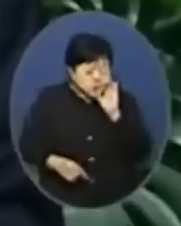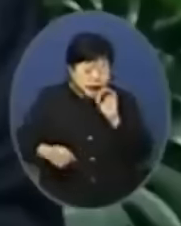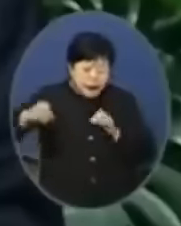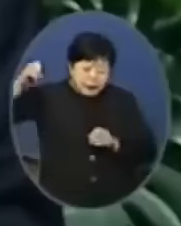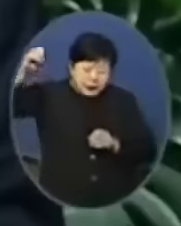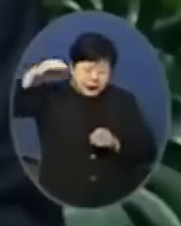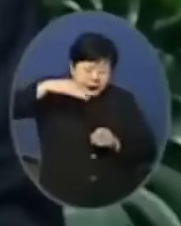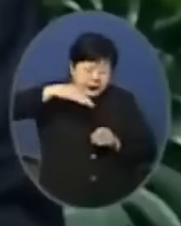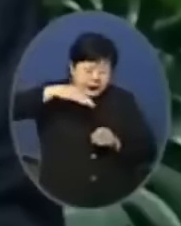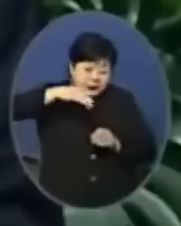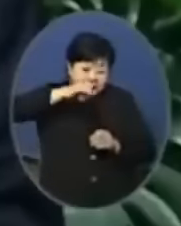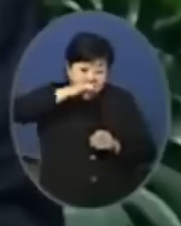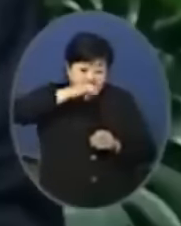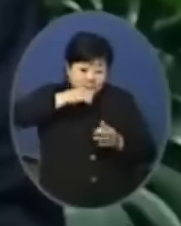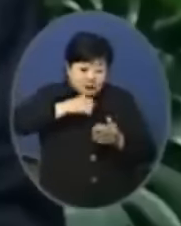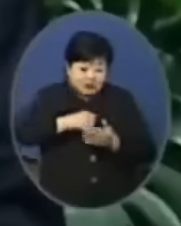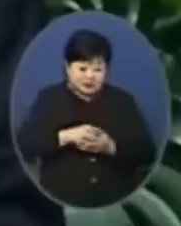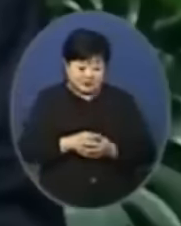비추게 했어요.